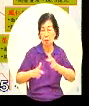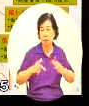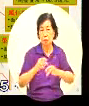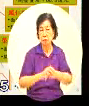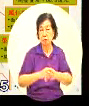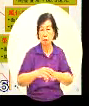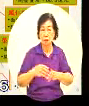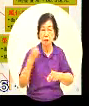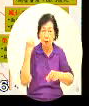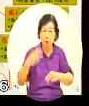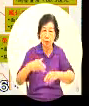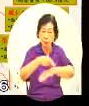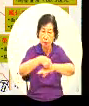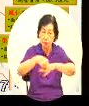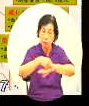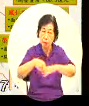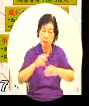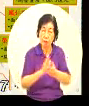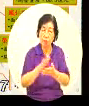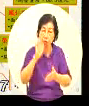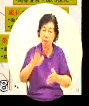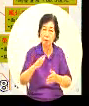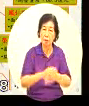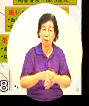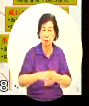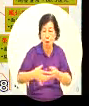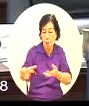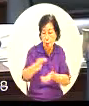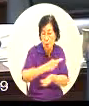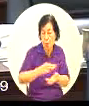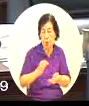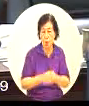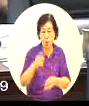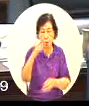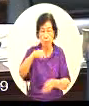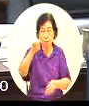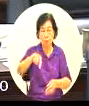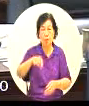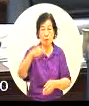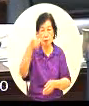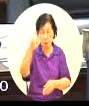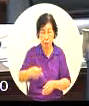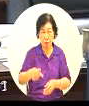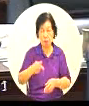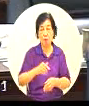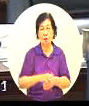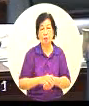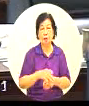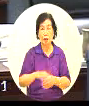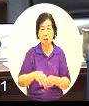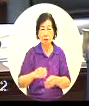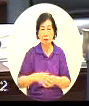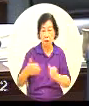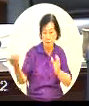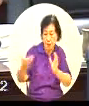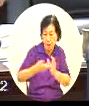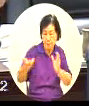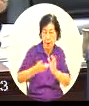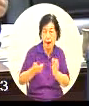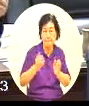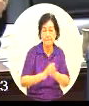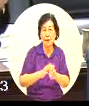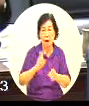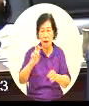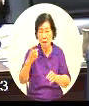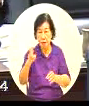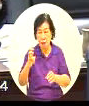吼。这个收益超1000亿啊！人物又超变过20万人哦。我有知影